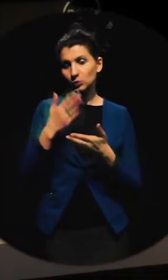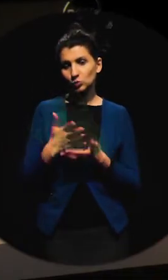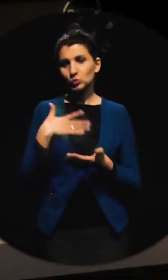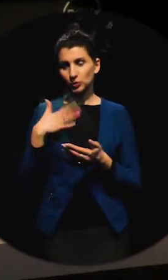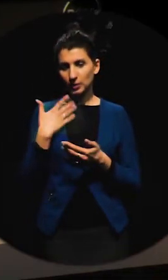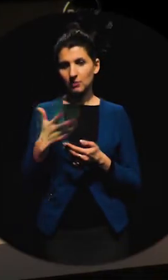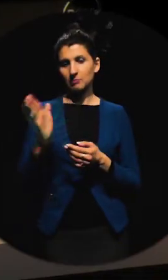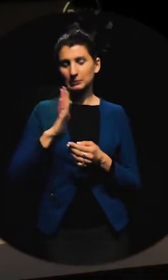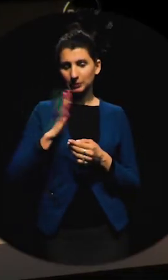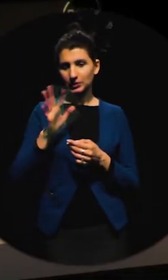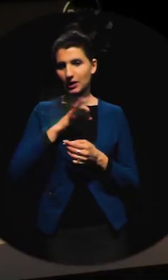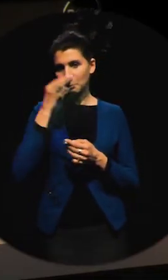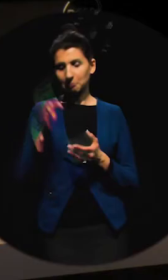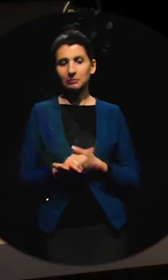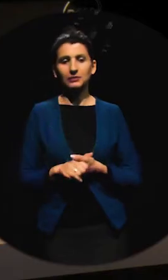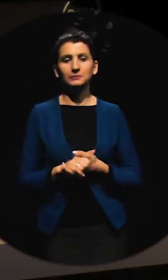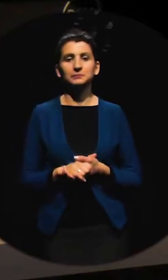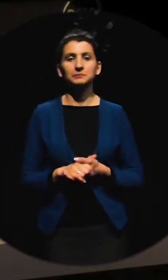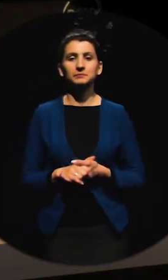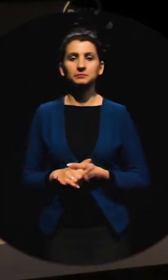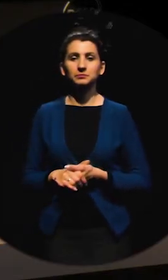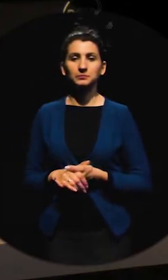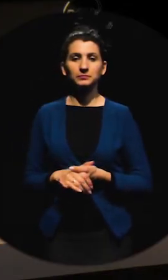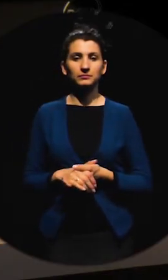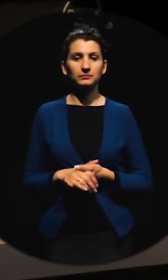zdecydowanie bezpieczniej.